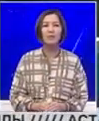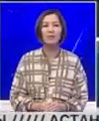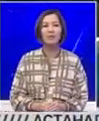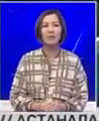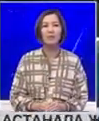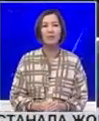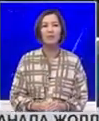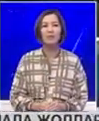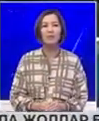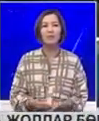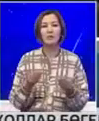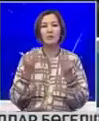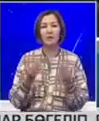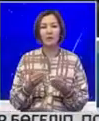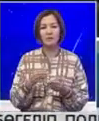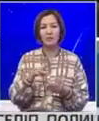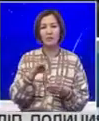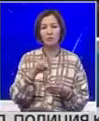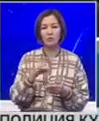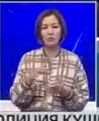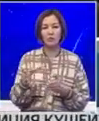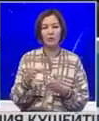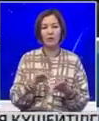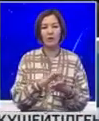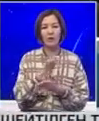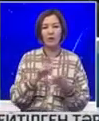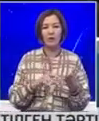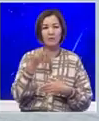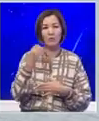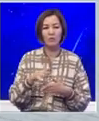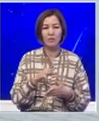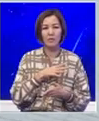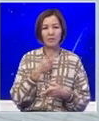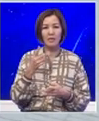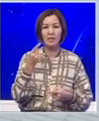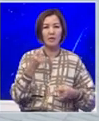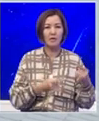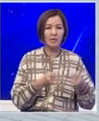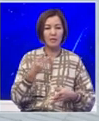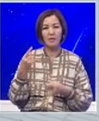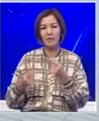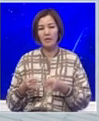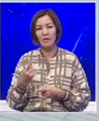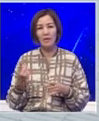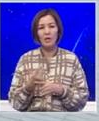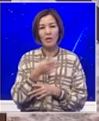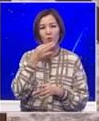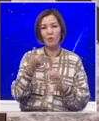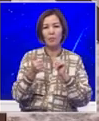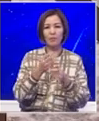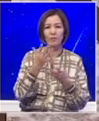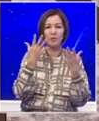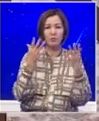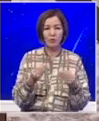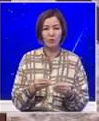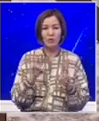Рахмет, студия. Мен қазір Түркістан қаласында орналасқан Ұлдала елі орталығындамын. Қос арна арасындағы алғашқы топтың тәжірибе уақыты 5 күн.